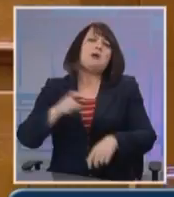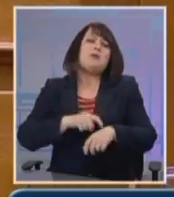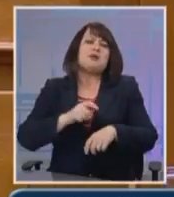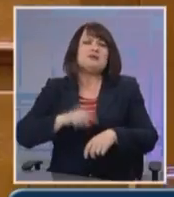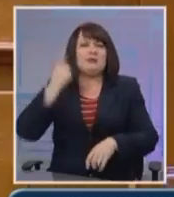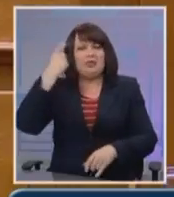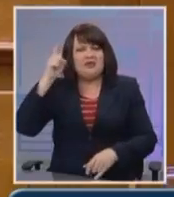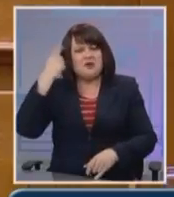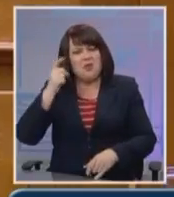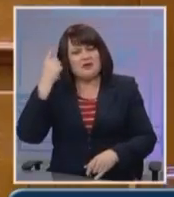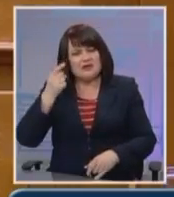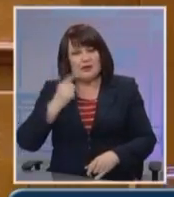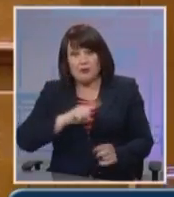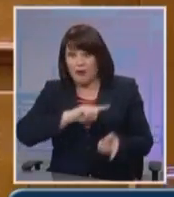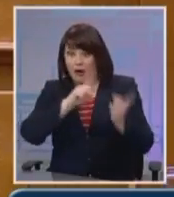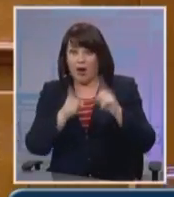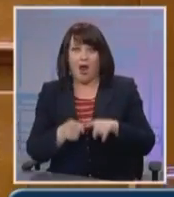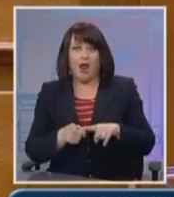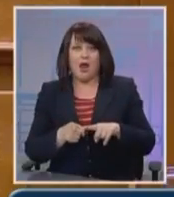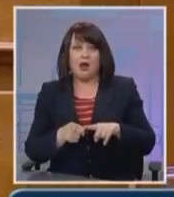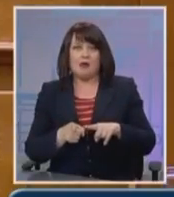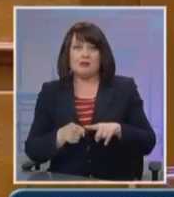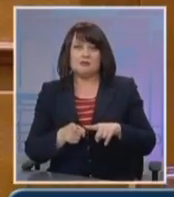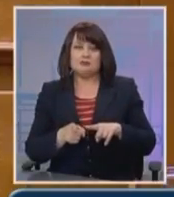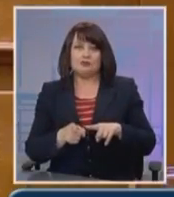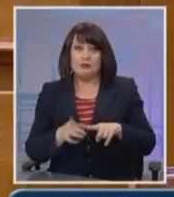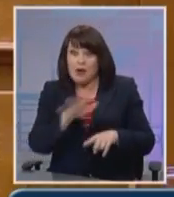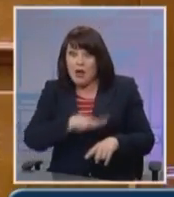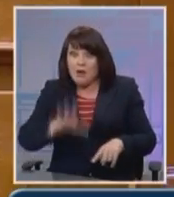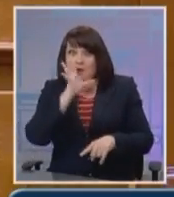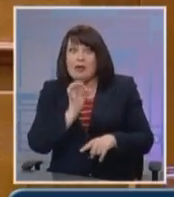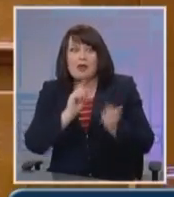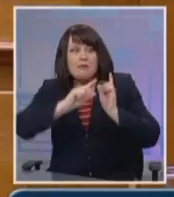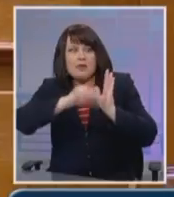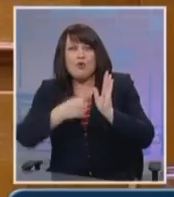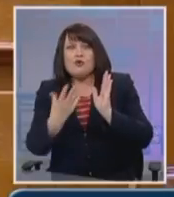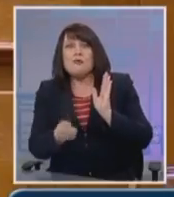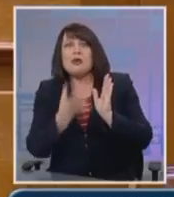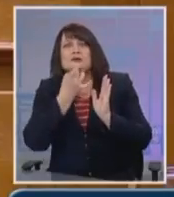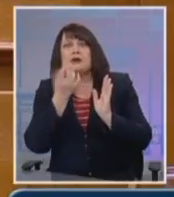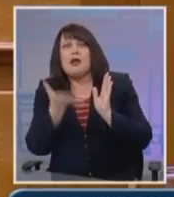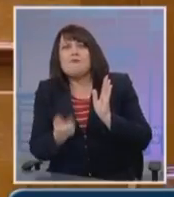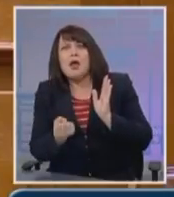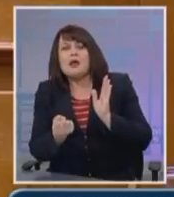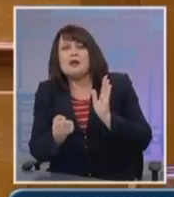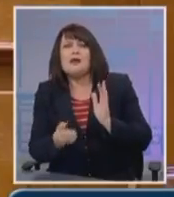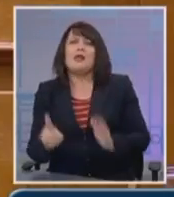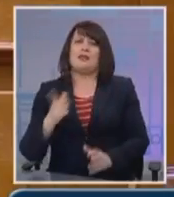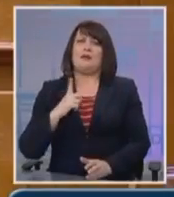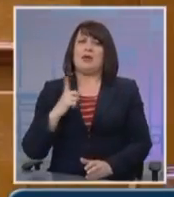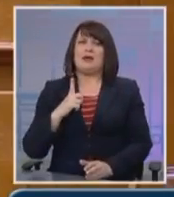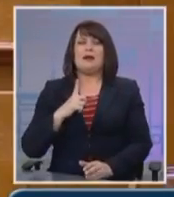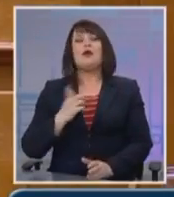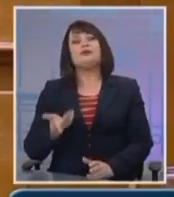της κυβερνητικής πλειοψηφίας στη σκληρή μνημονιακή πραγματικότητα θα συνοδευόταν τουλάχιστον από